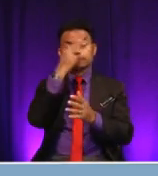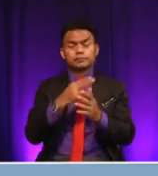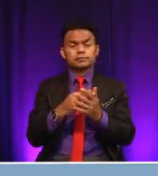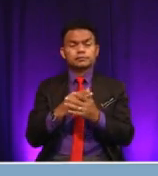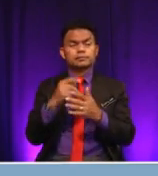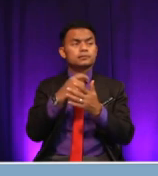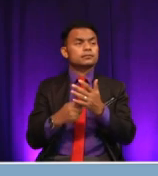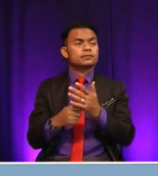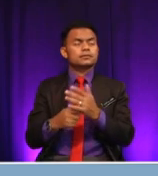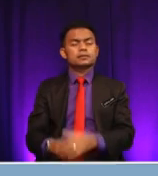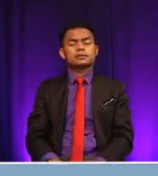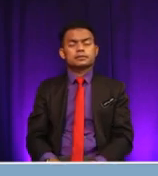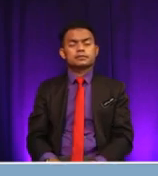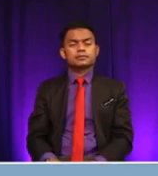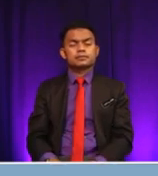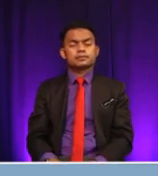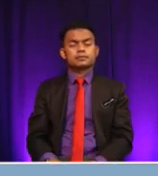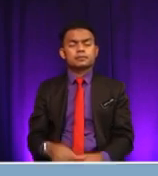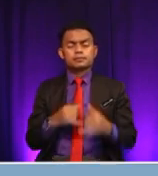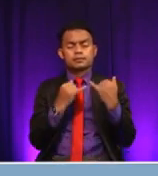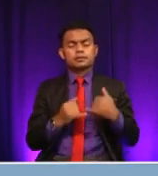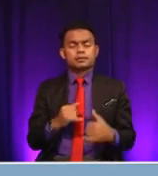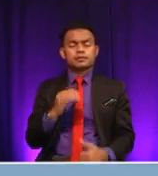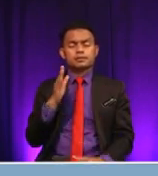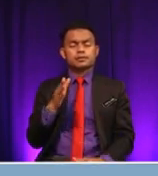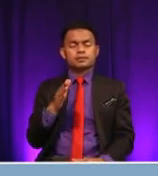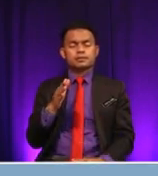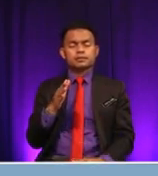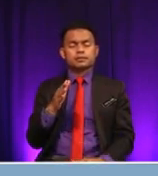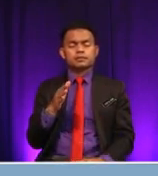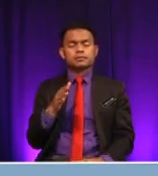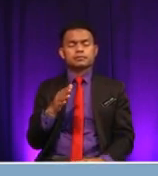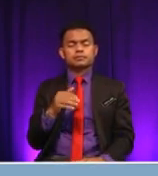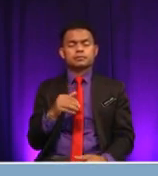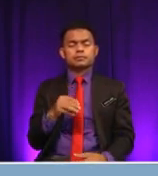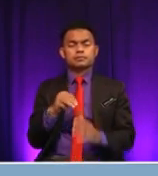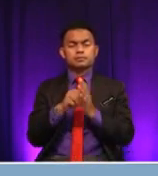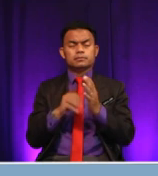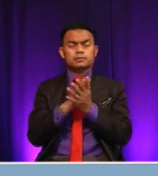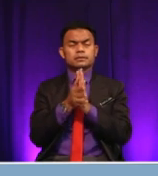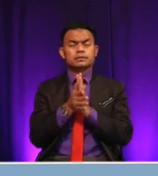hati yang beriman akan menjadi panduan kepada setiap perlakuan seseorang manusia